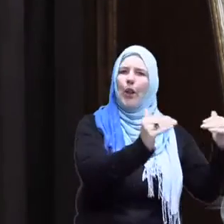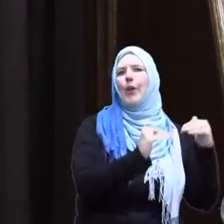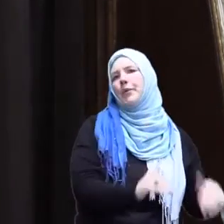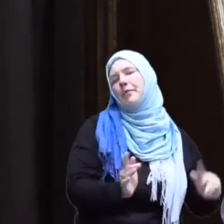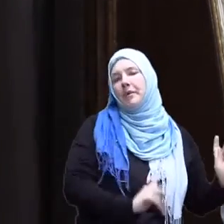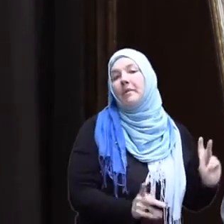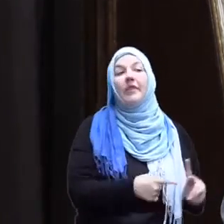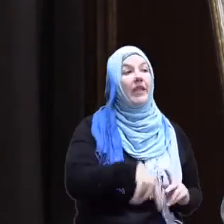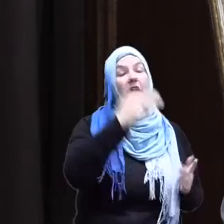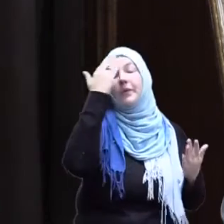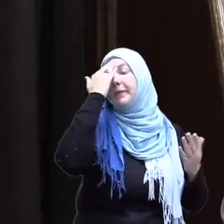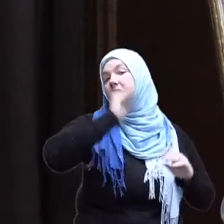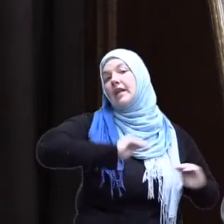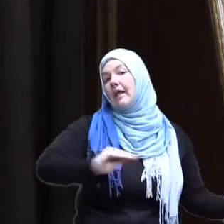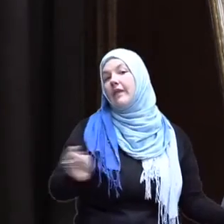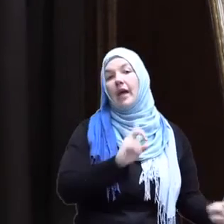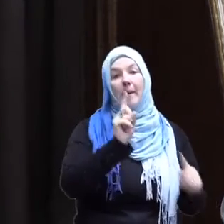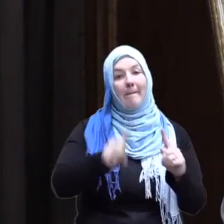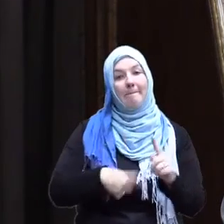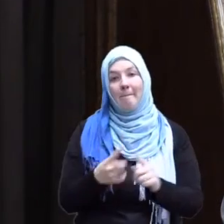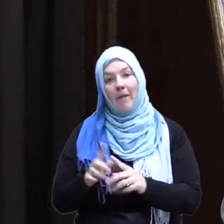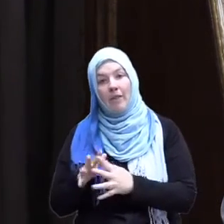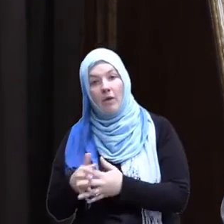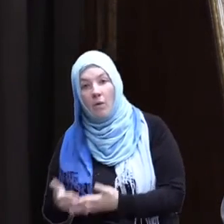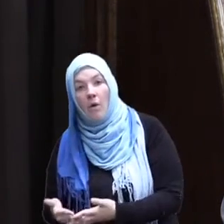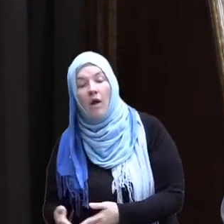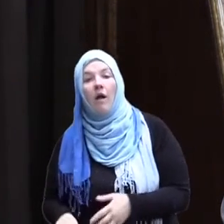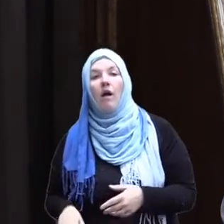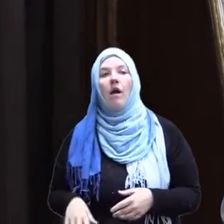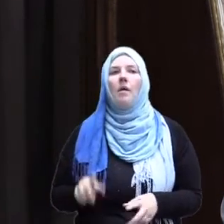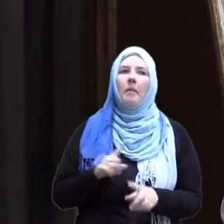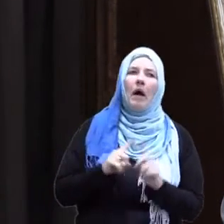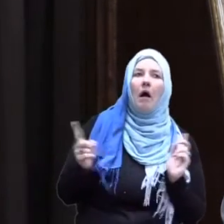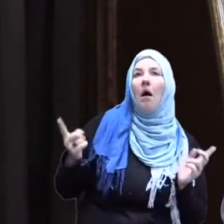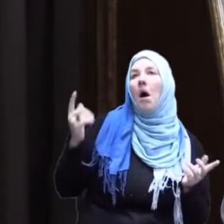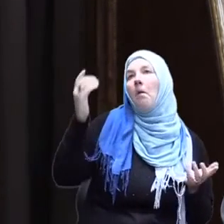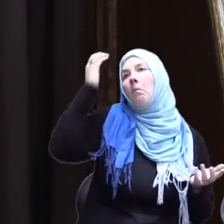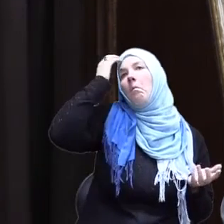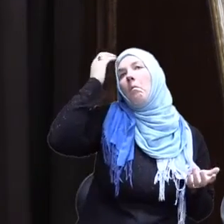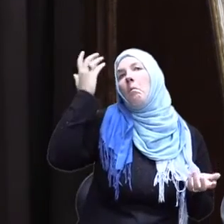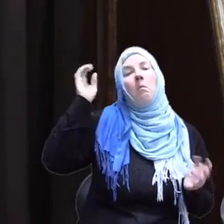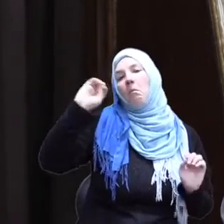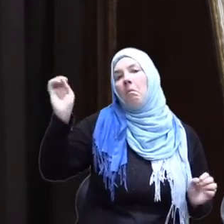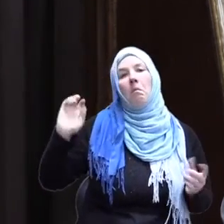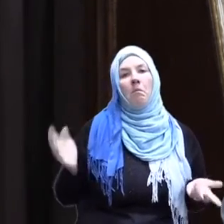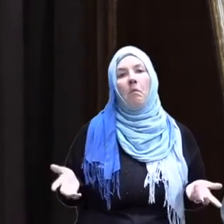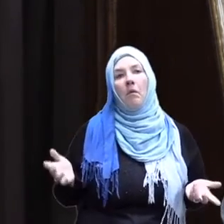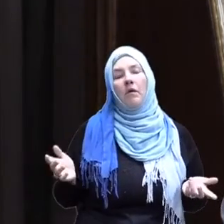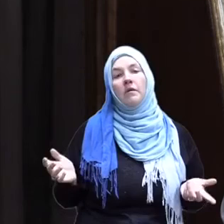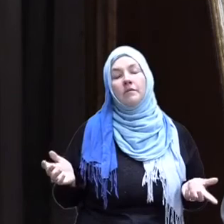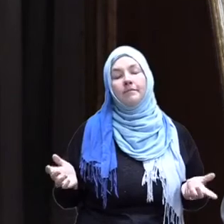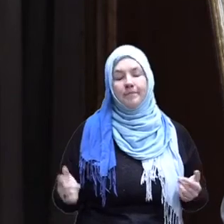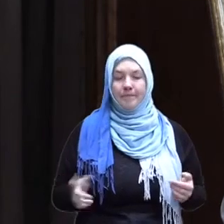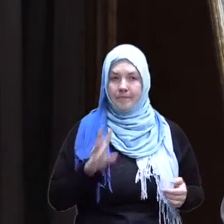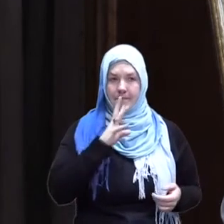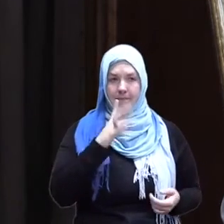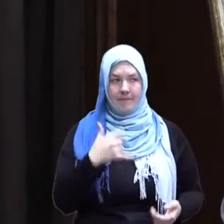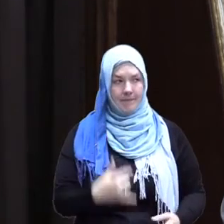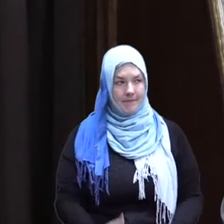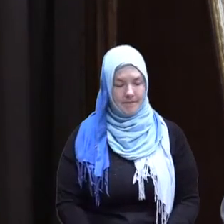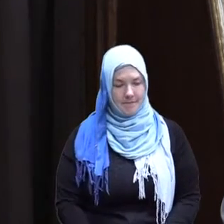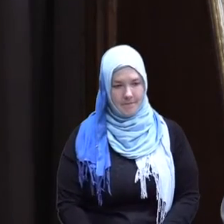know nothing about the book but wishful thinking. Nothing. نحن أبناء